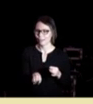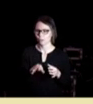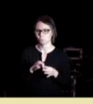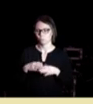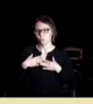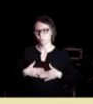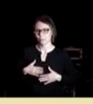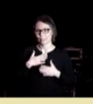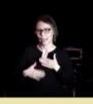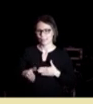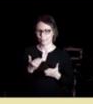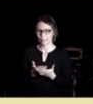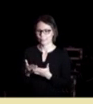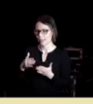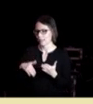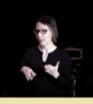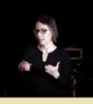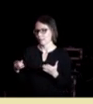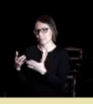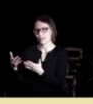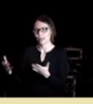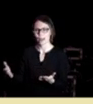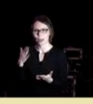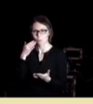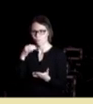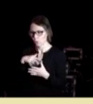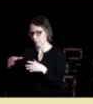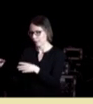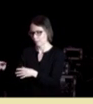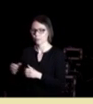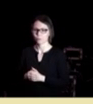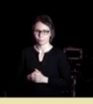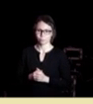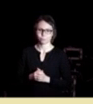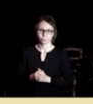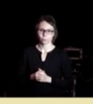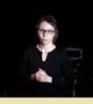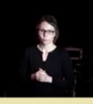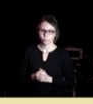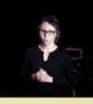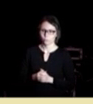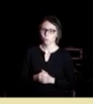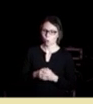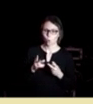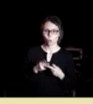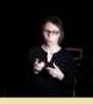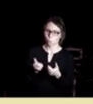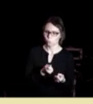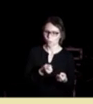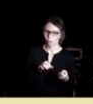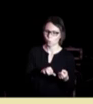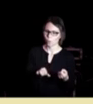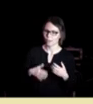på somatiske helsetjenester enn den generelle befolkningen. Og at de også mottar